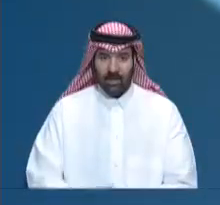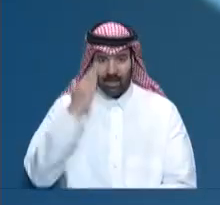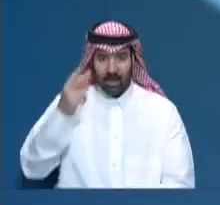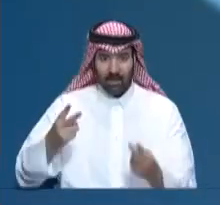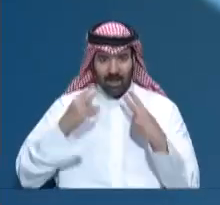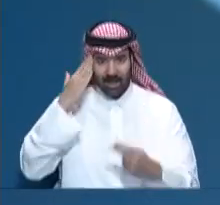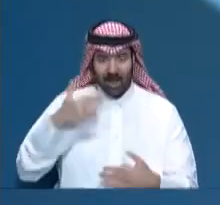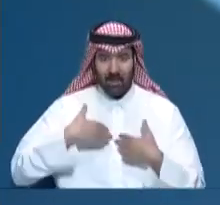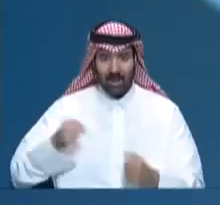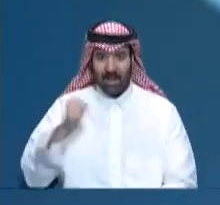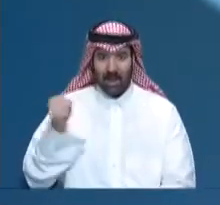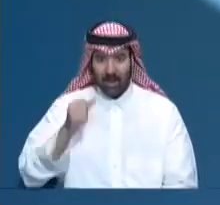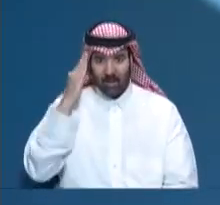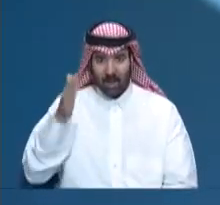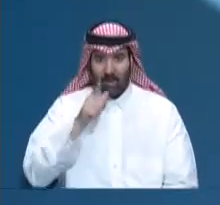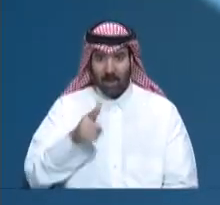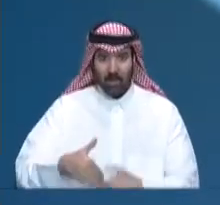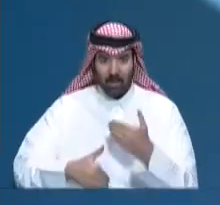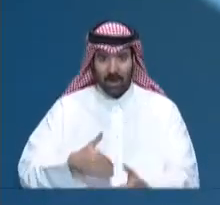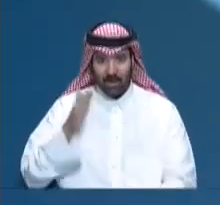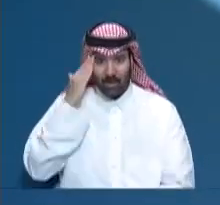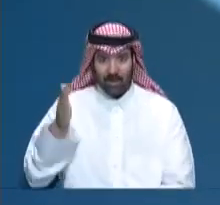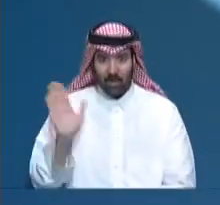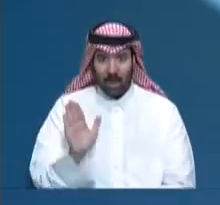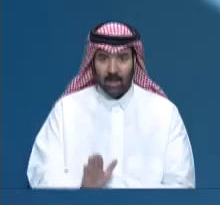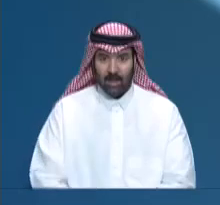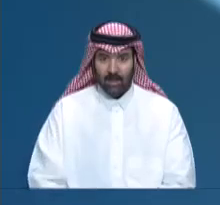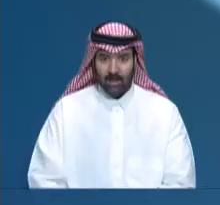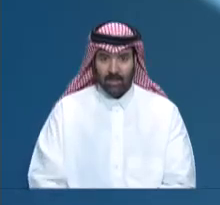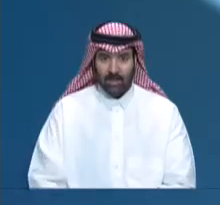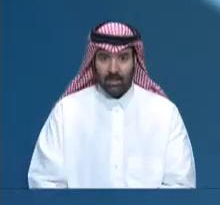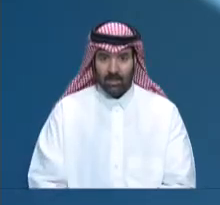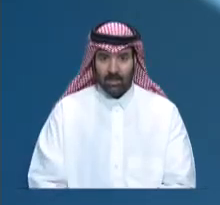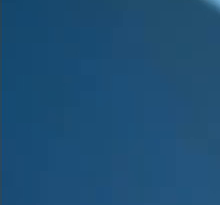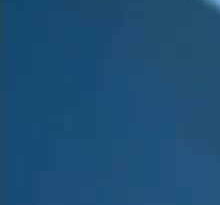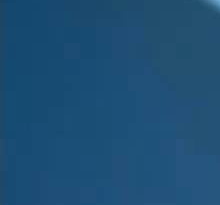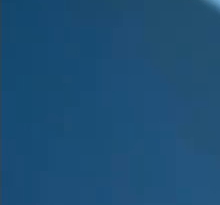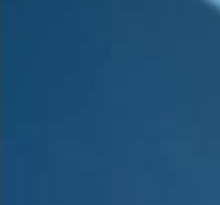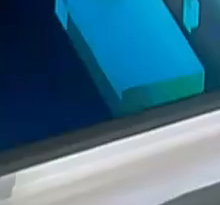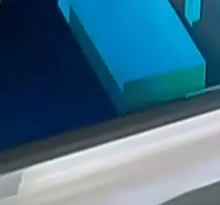شكرا لكم على طيب المتابعة، نلتقيكم على خير، كل عام وأنتم بخير وفي أمان الله.